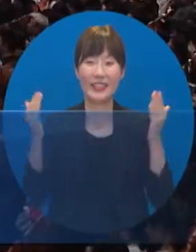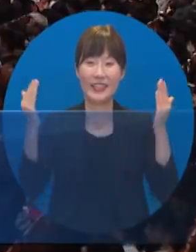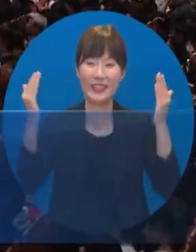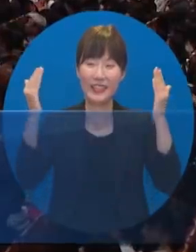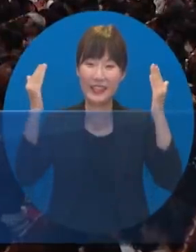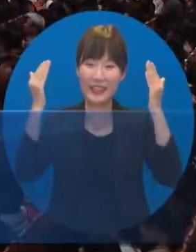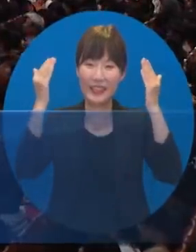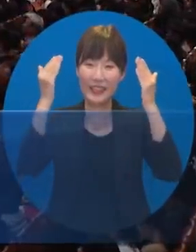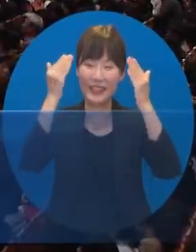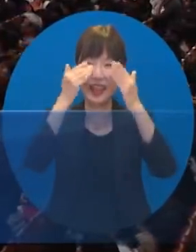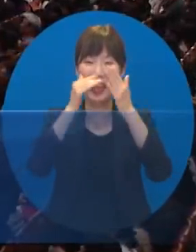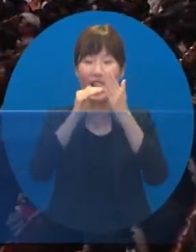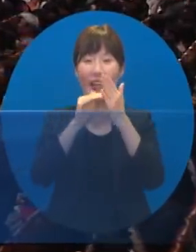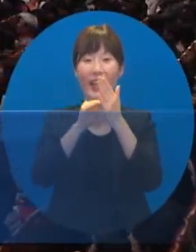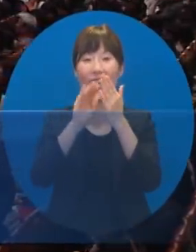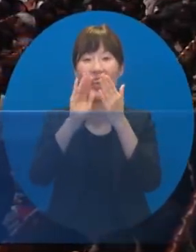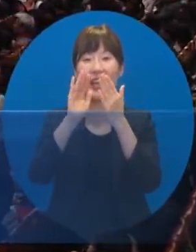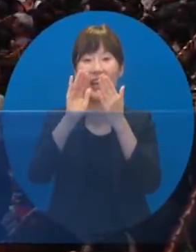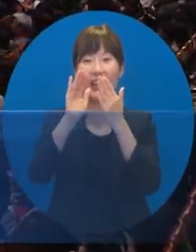어둠 후에